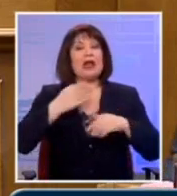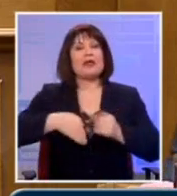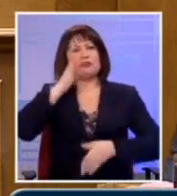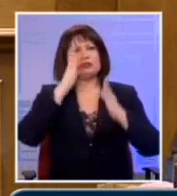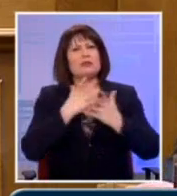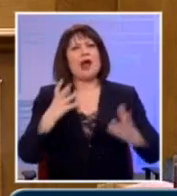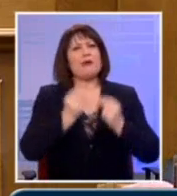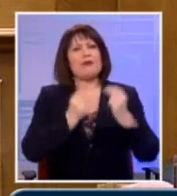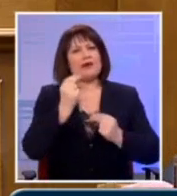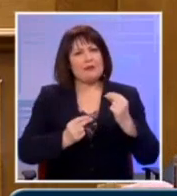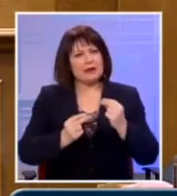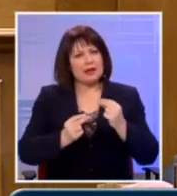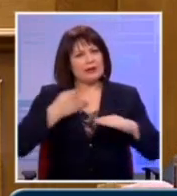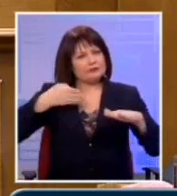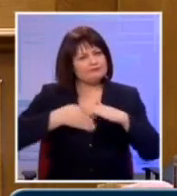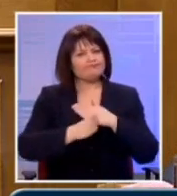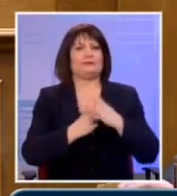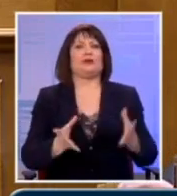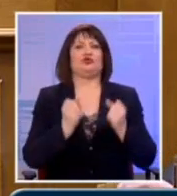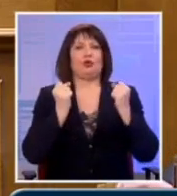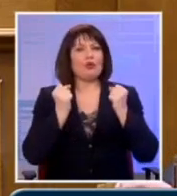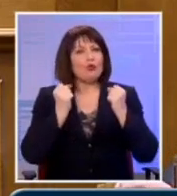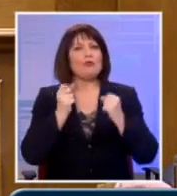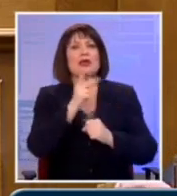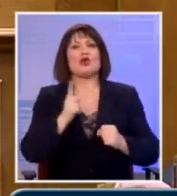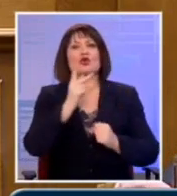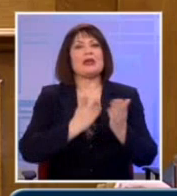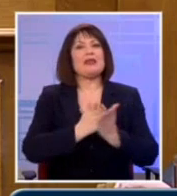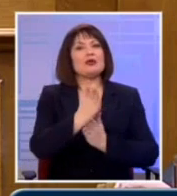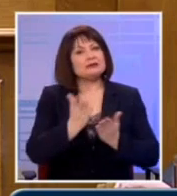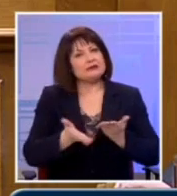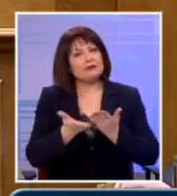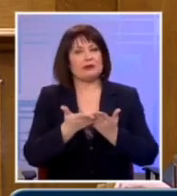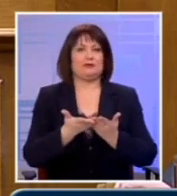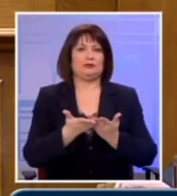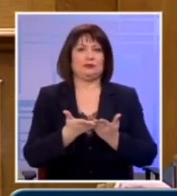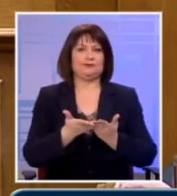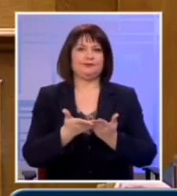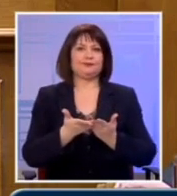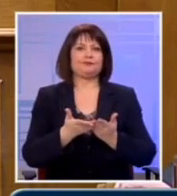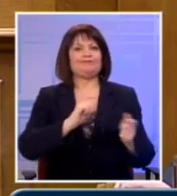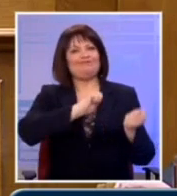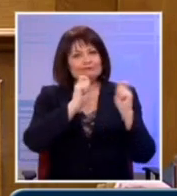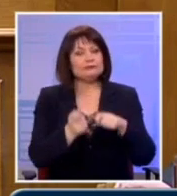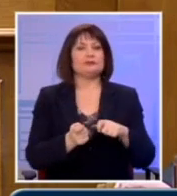παθογένειες, ώστε να ενισχυθεί η κοινωνική δικαιοσύνη, να ανατραπεί